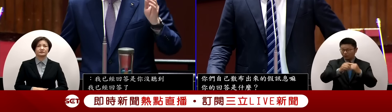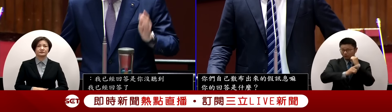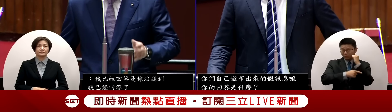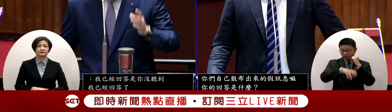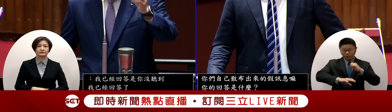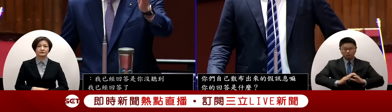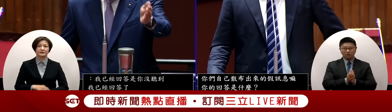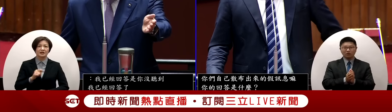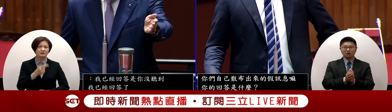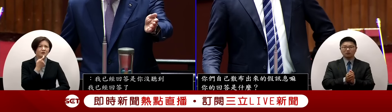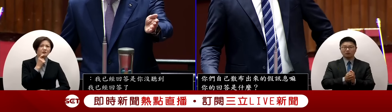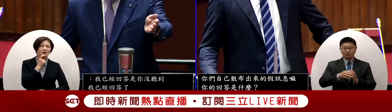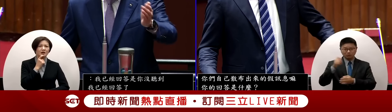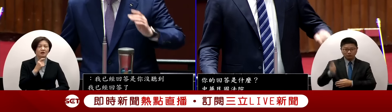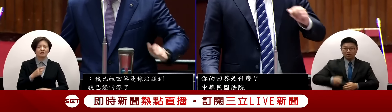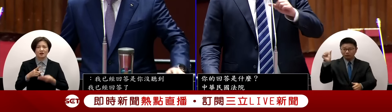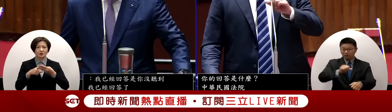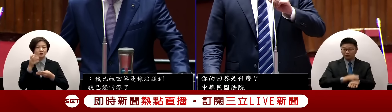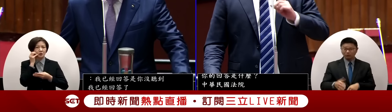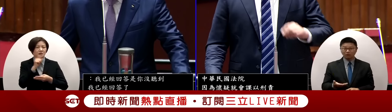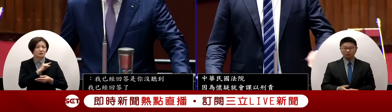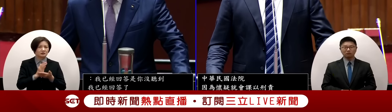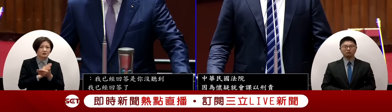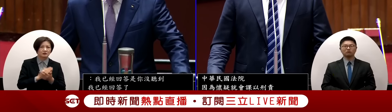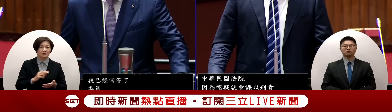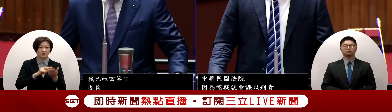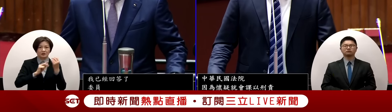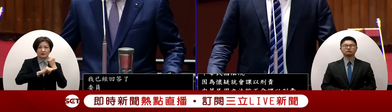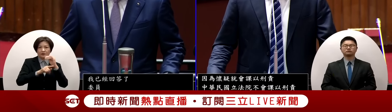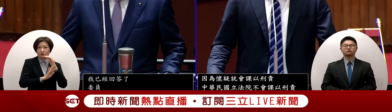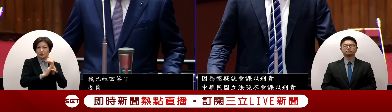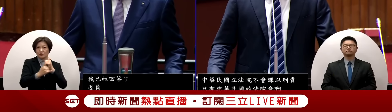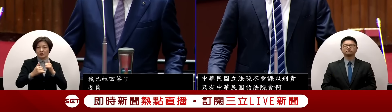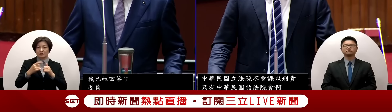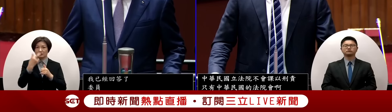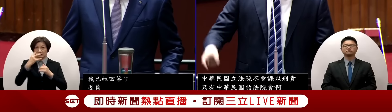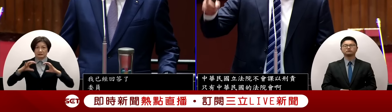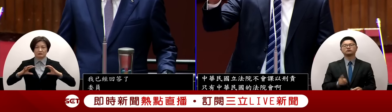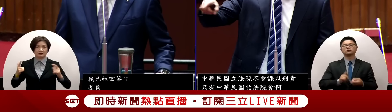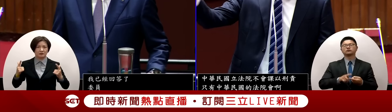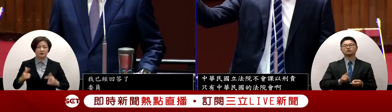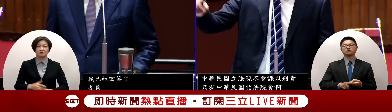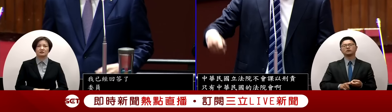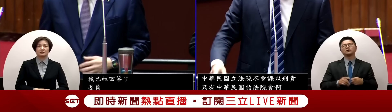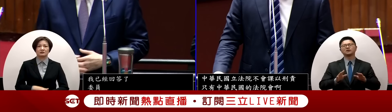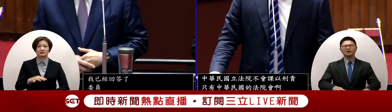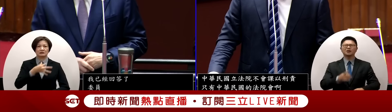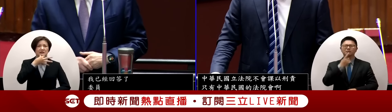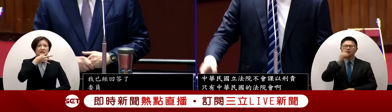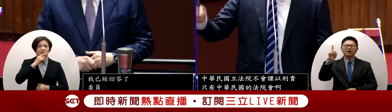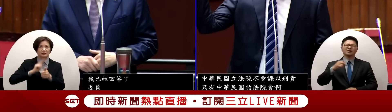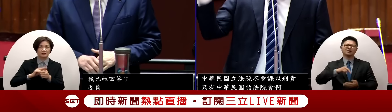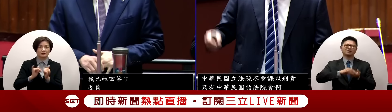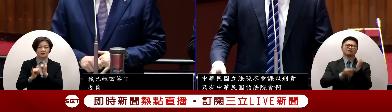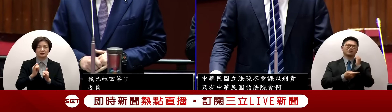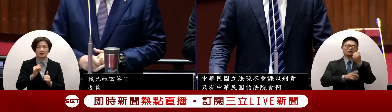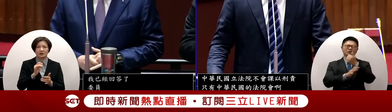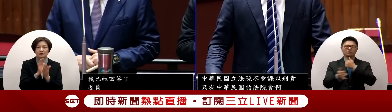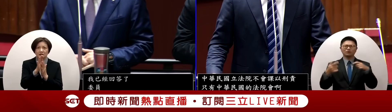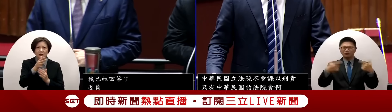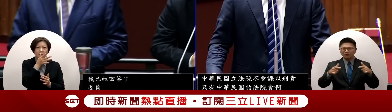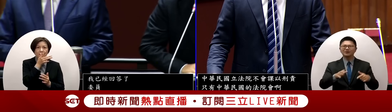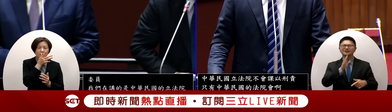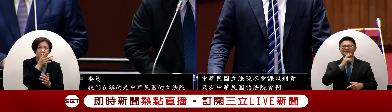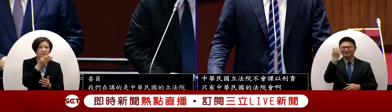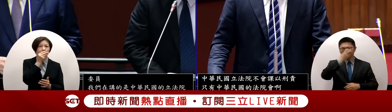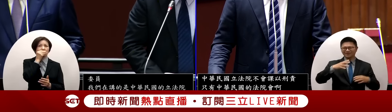哦。 这个怀疑就是主观的认定，立法委员不是检察官的。 委员报告，这会造成很大的寒蝉效应。 对啊，所以起诉的不是立法委员， 政务的推动 是 有